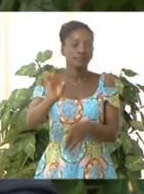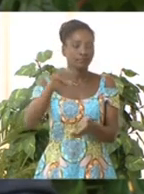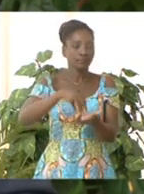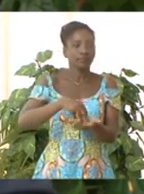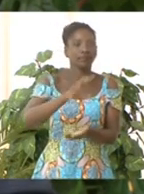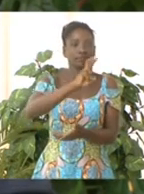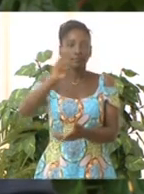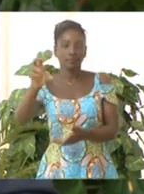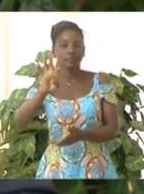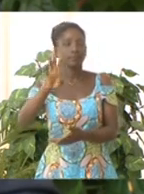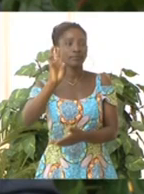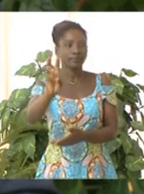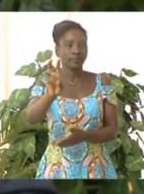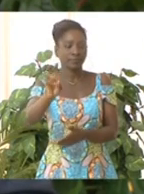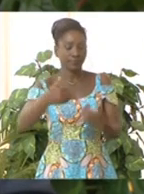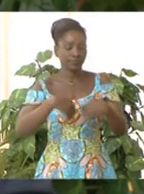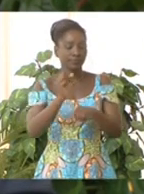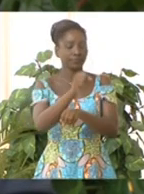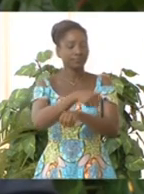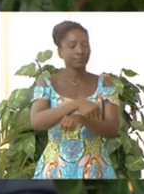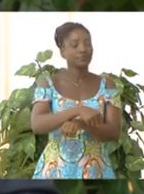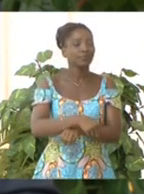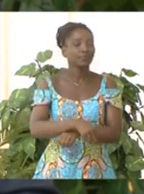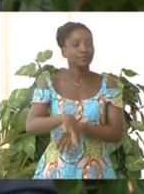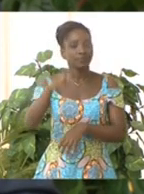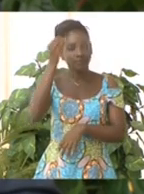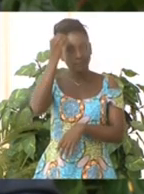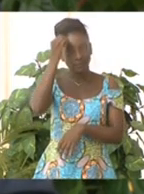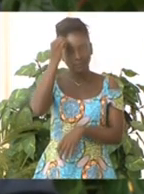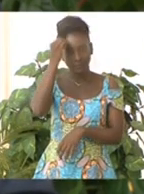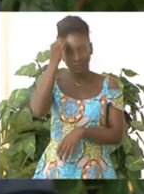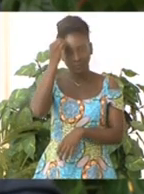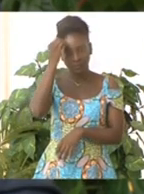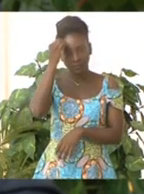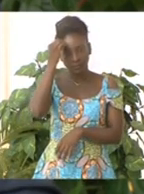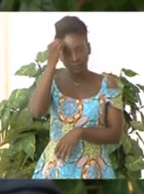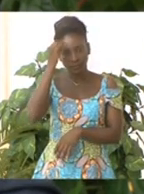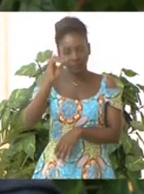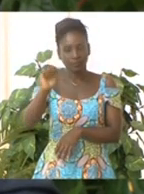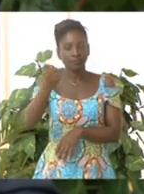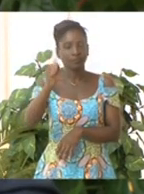17246. Ont obtenu Alassane Ouattara,